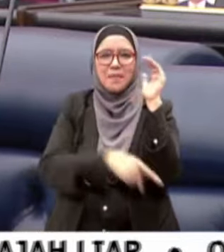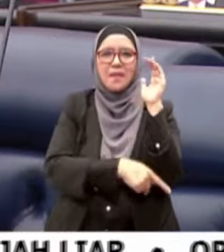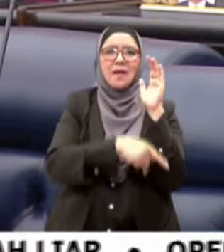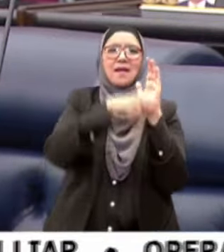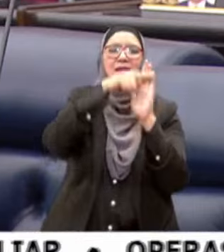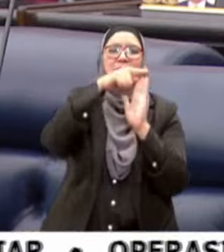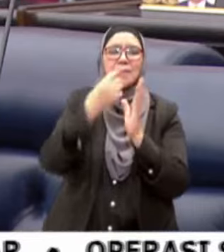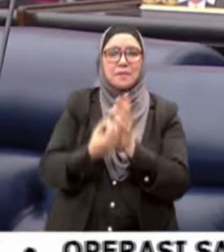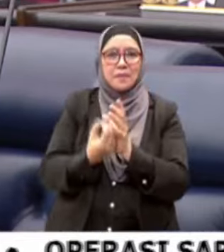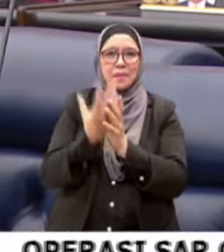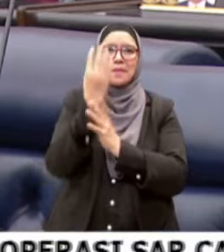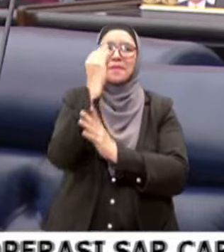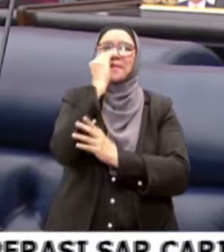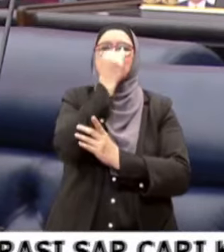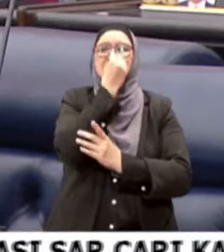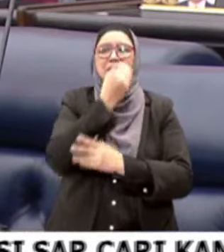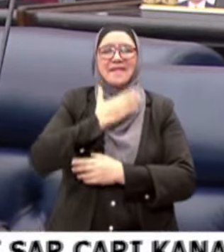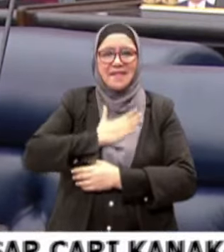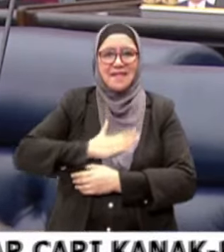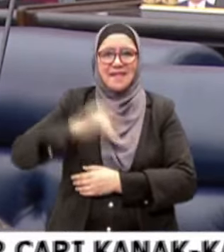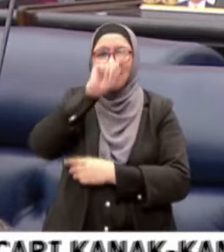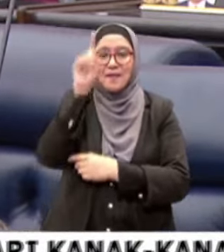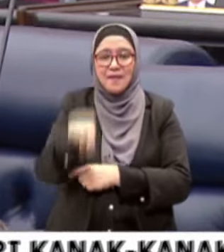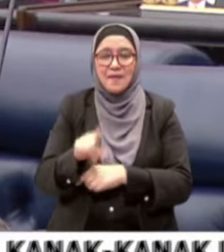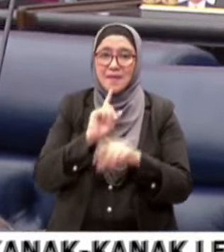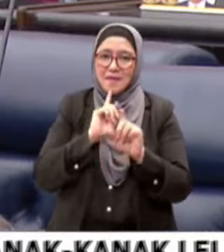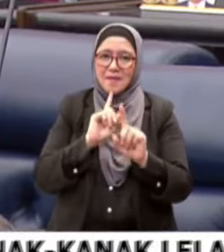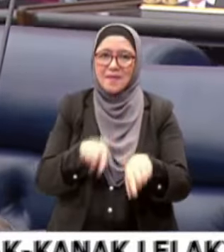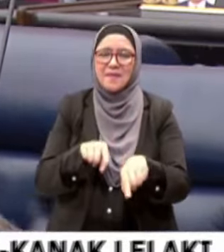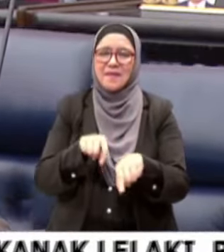pohon jawab soal nomor 1